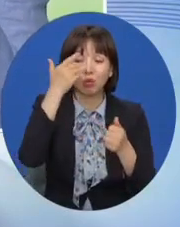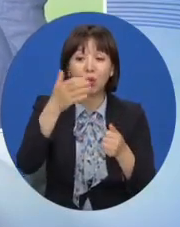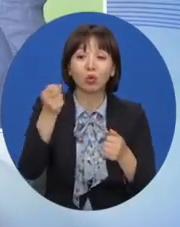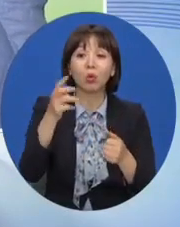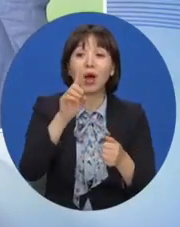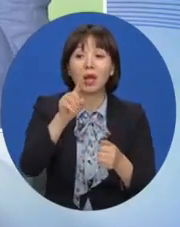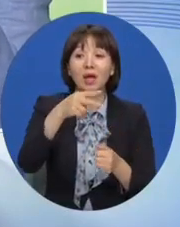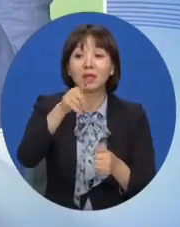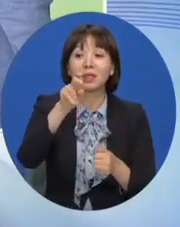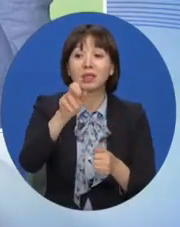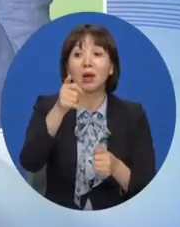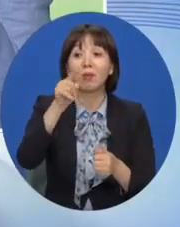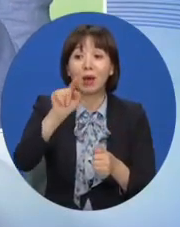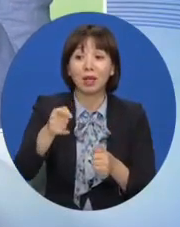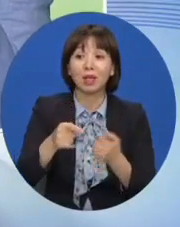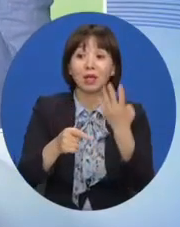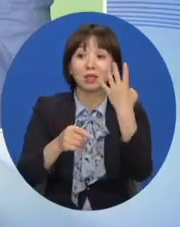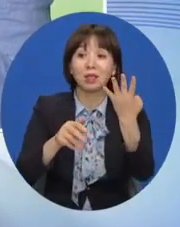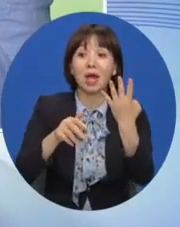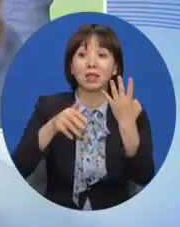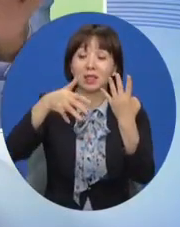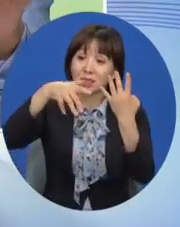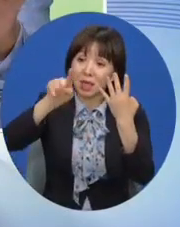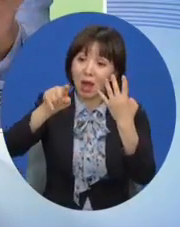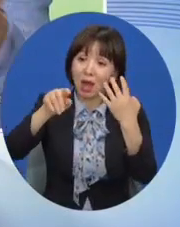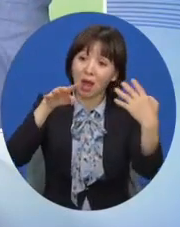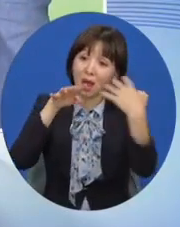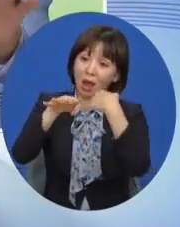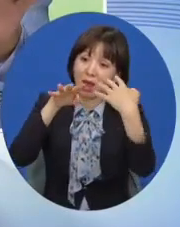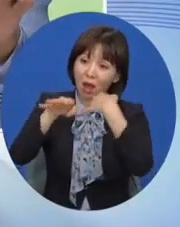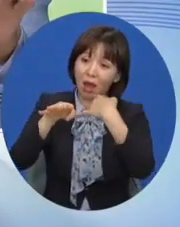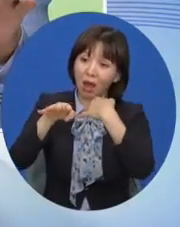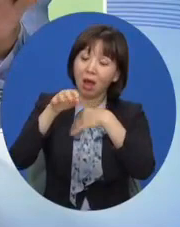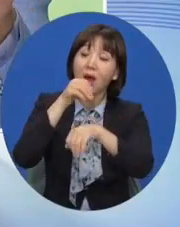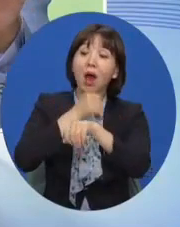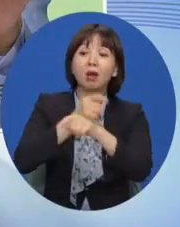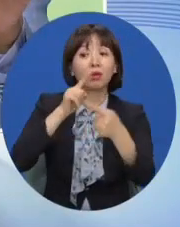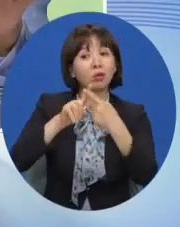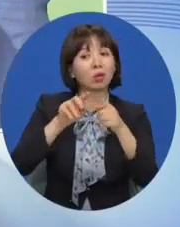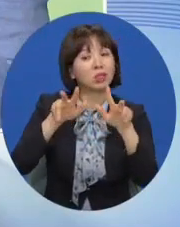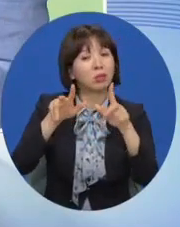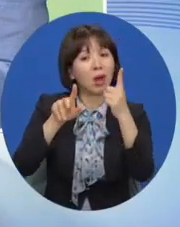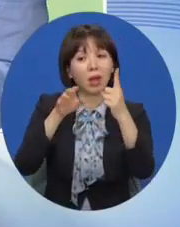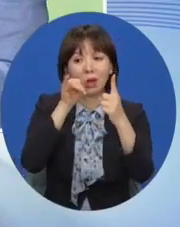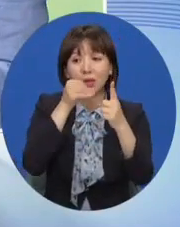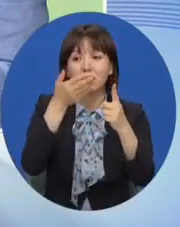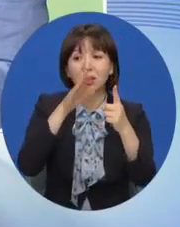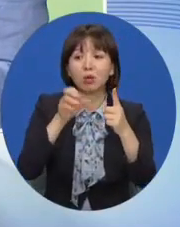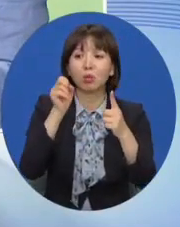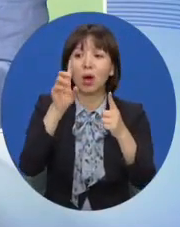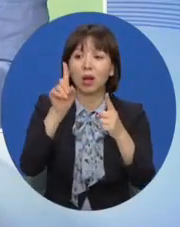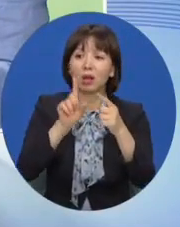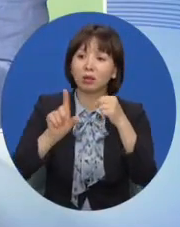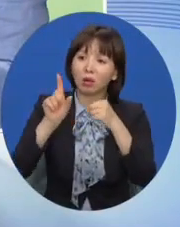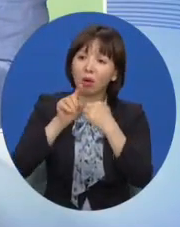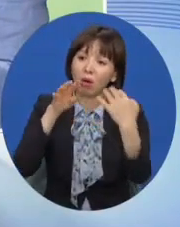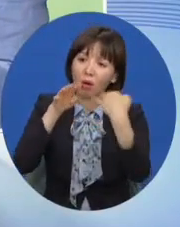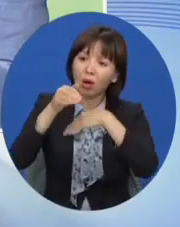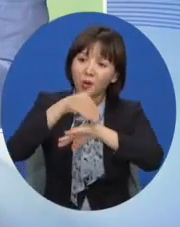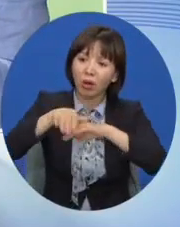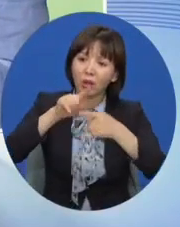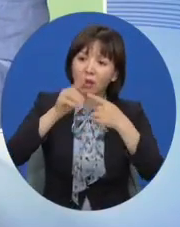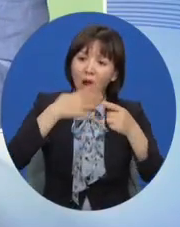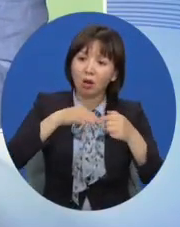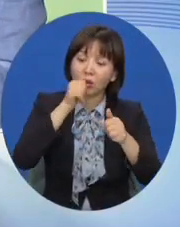삼만의 초록길에 4차선 70km 도로가 두 개가 뚫릴 거라는 하나는 이미 있고요. 또 하나는 또 뚫릴 거라는 혹시 그 계획에 대해서 알고